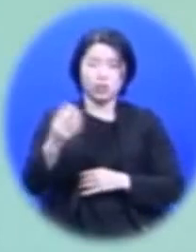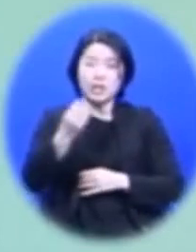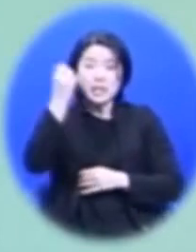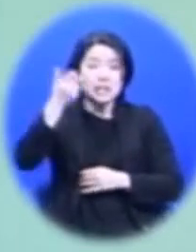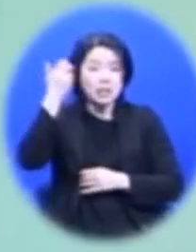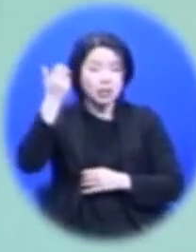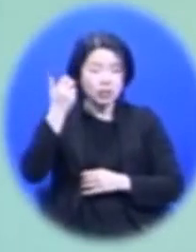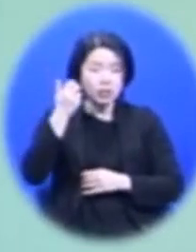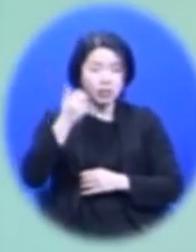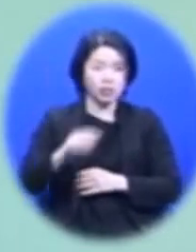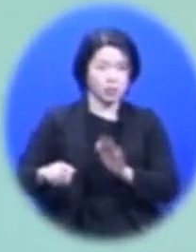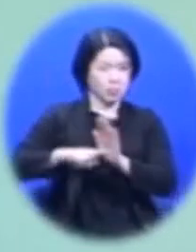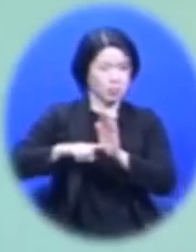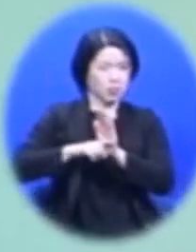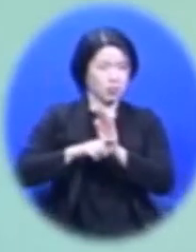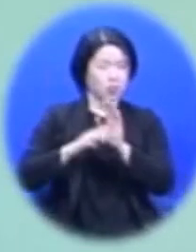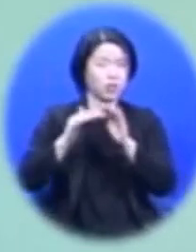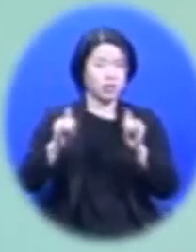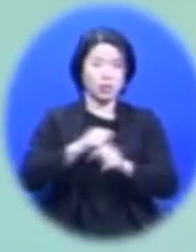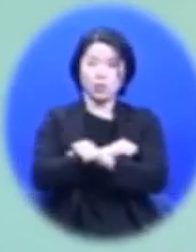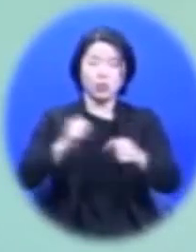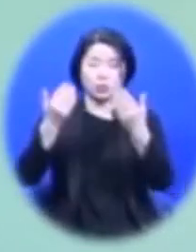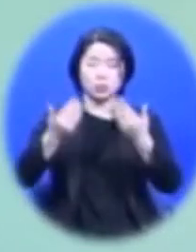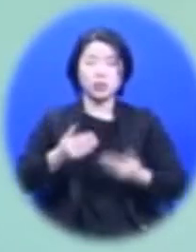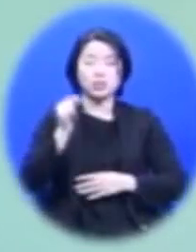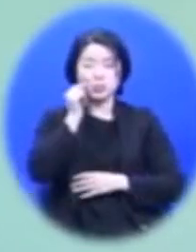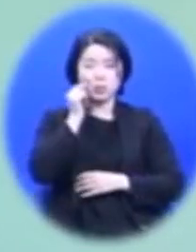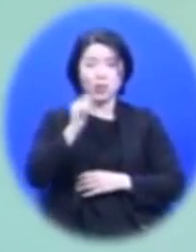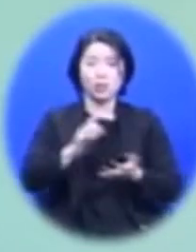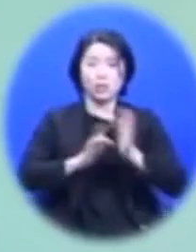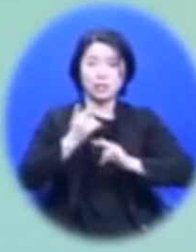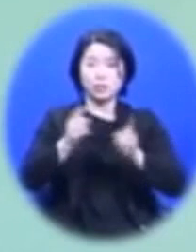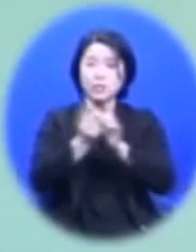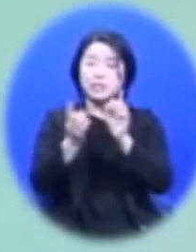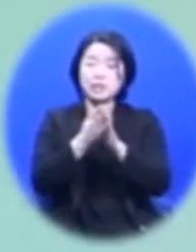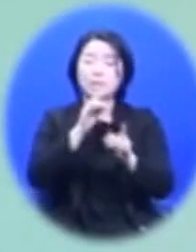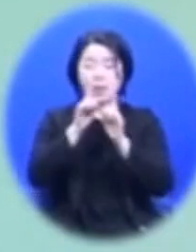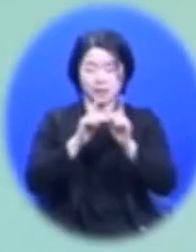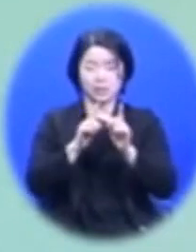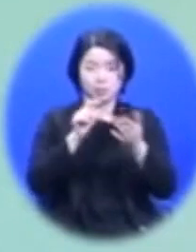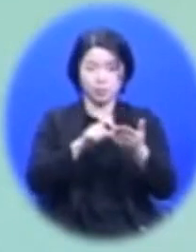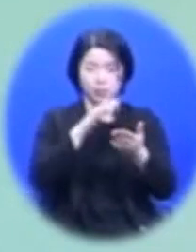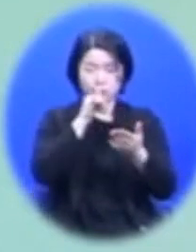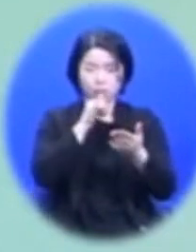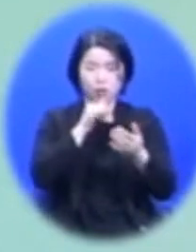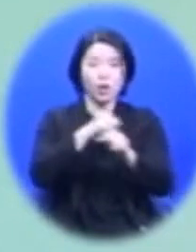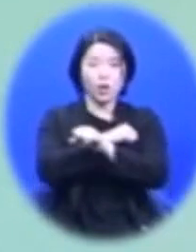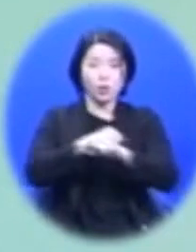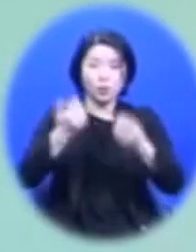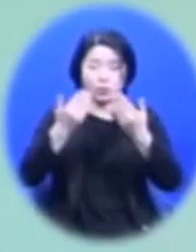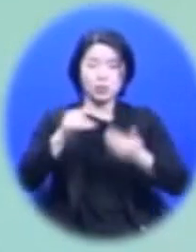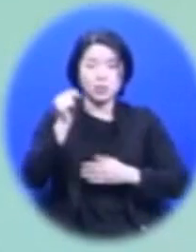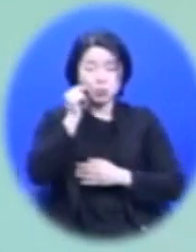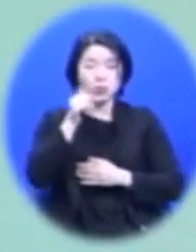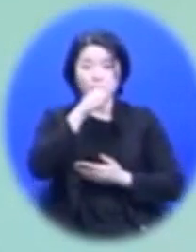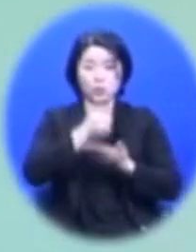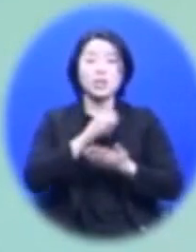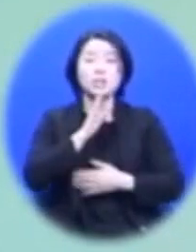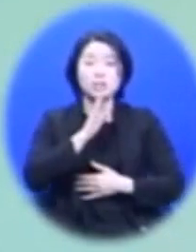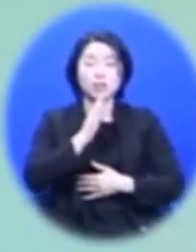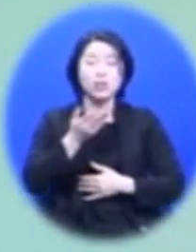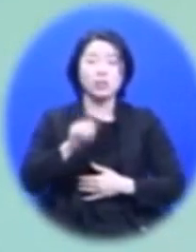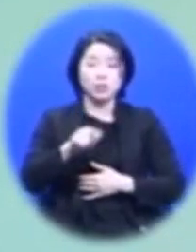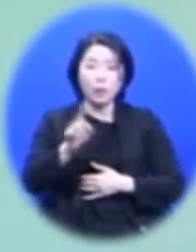것은 용서받지 못한다. 예수님이 직접 하신 말씀입니다. 용서받지 못하는 죄가 있어요. 그런데 그건